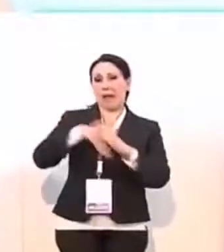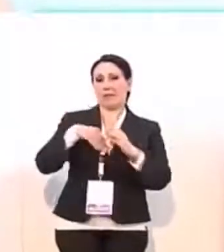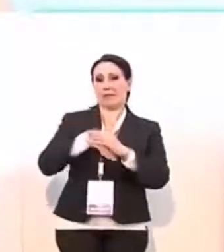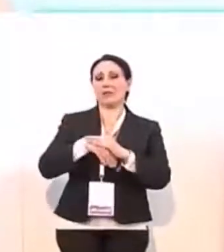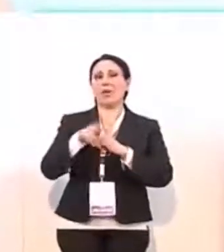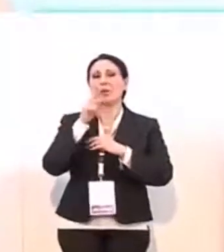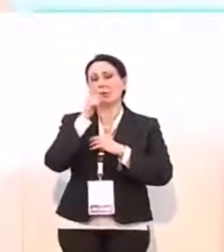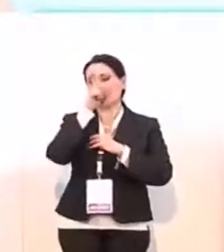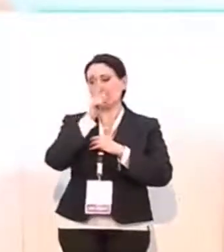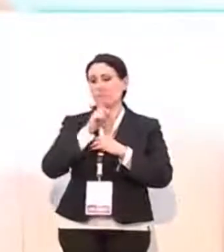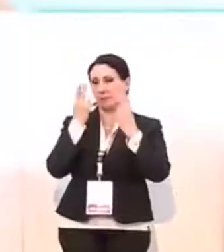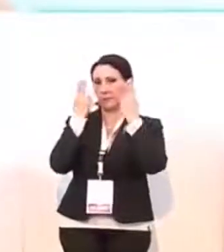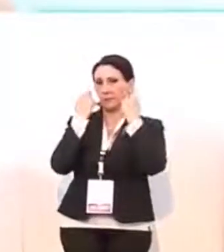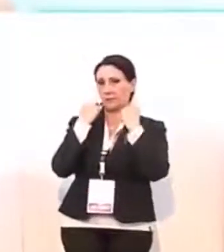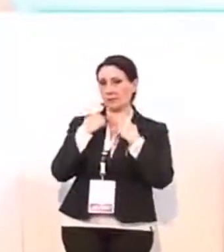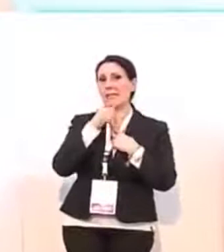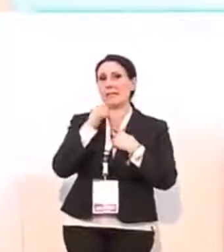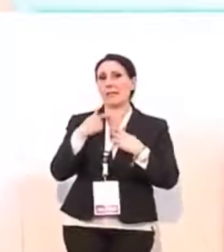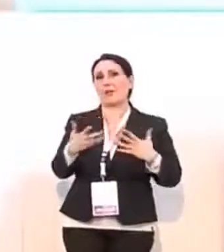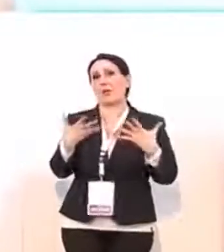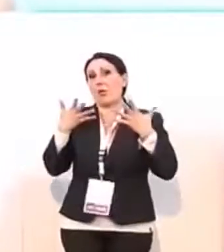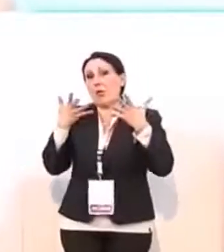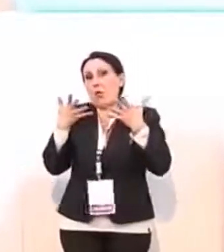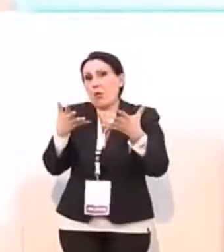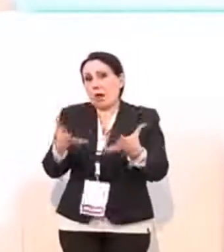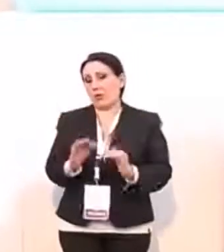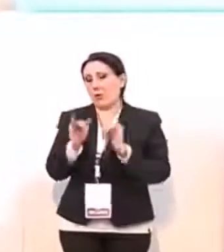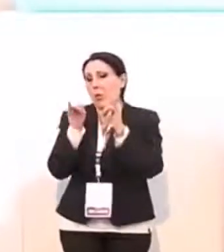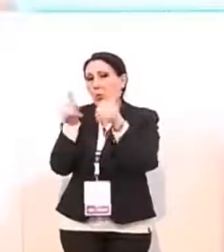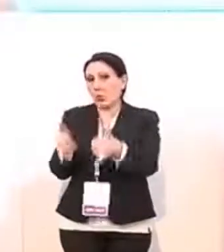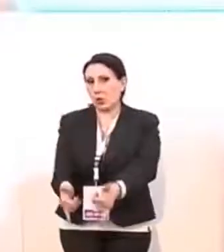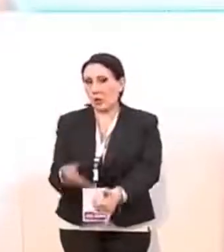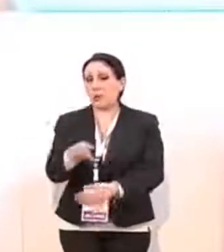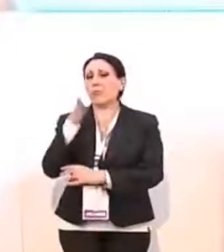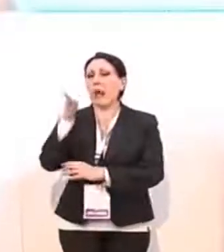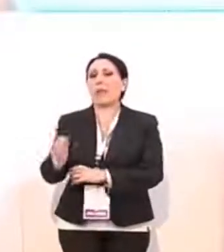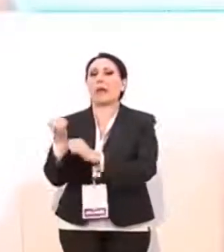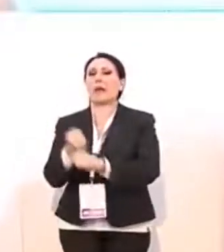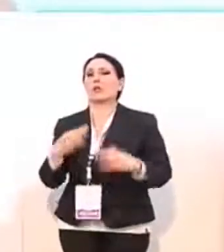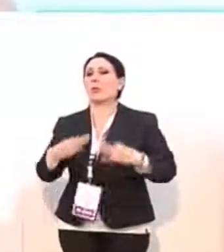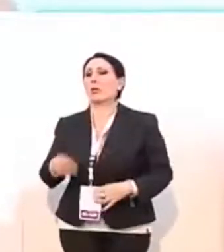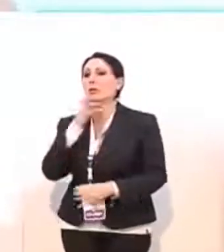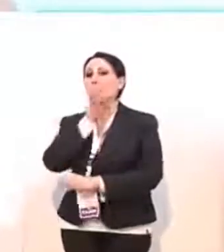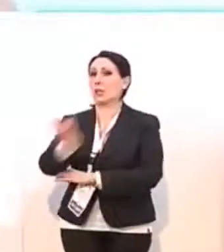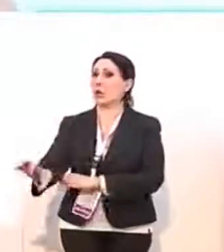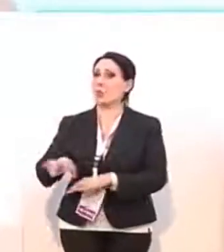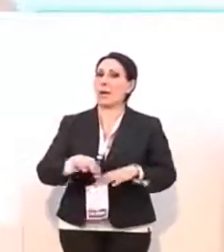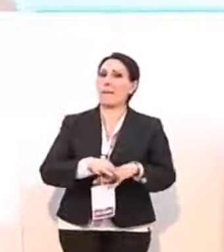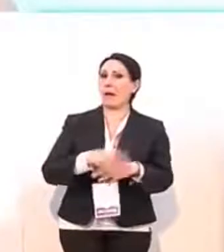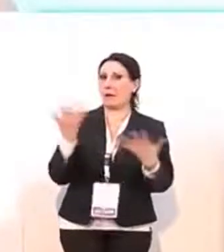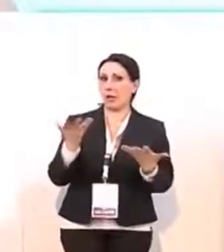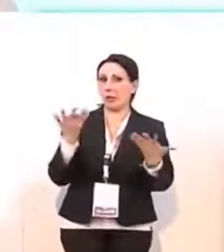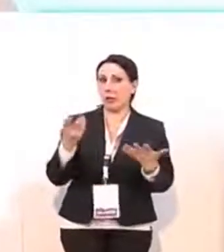domestiche bisogna avere un di più di coraggio per andare da un'istituzione a fare la denuncia. Quelle